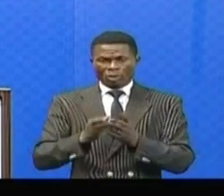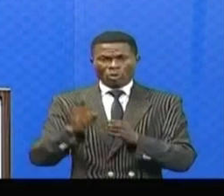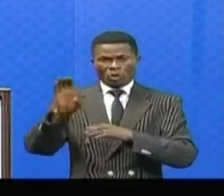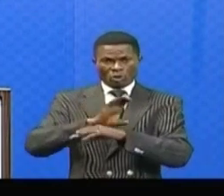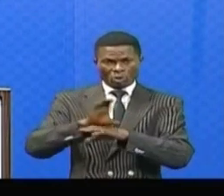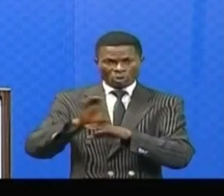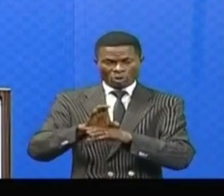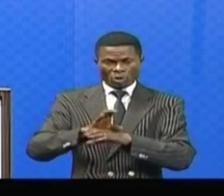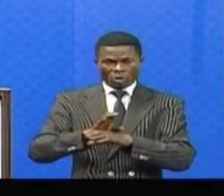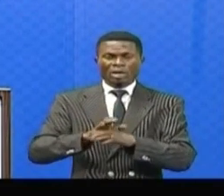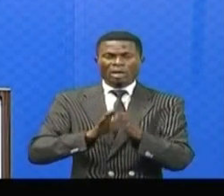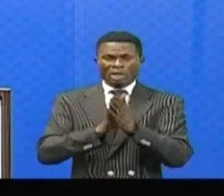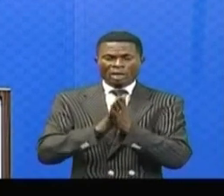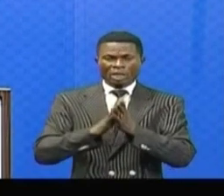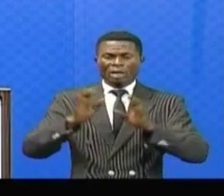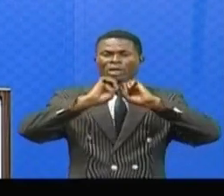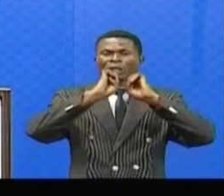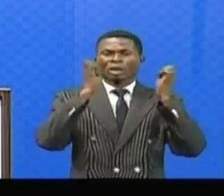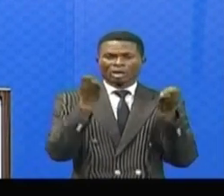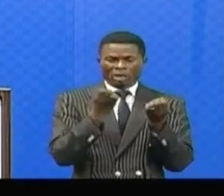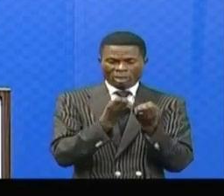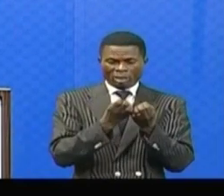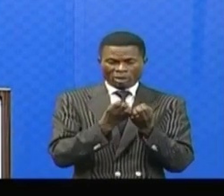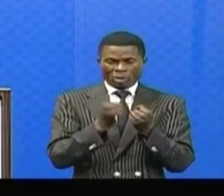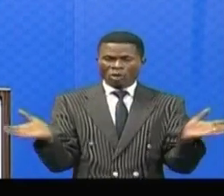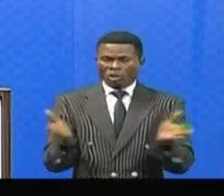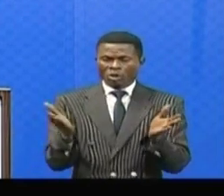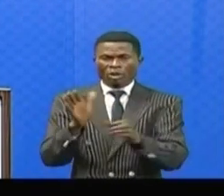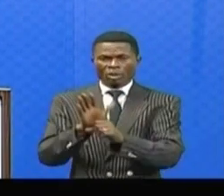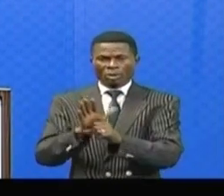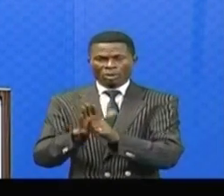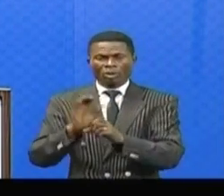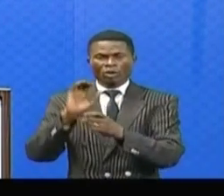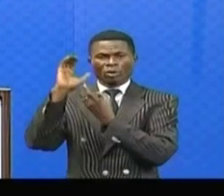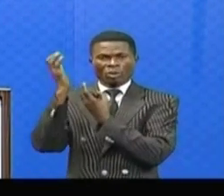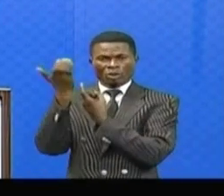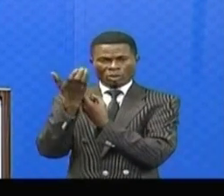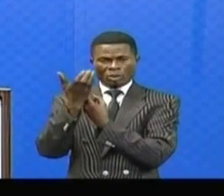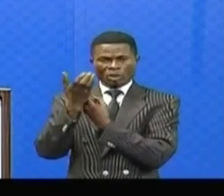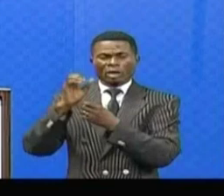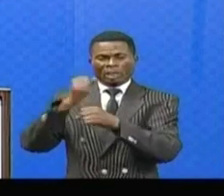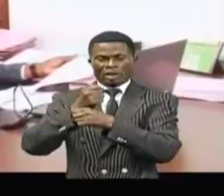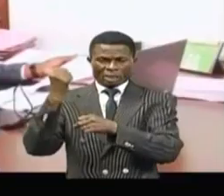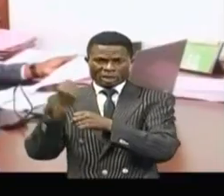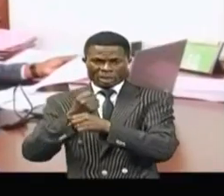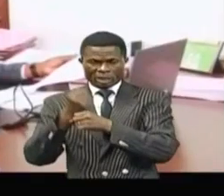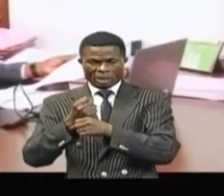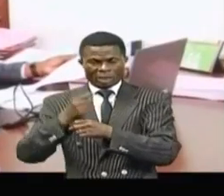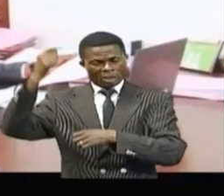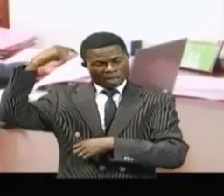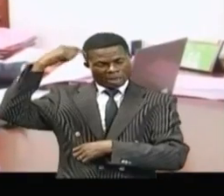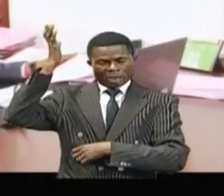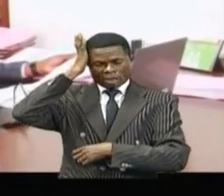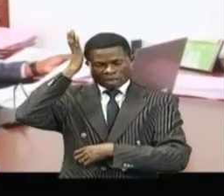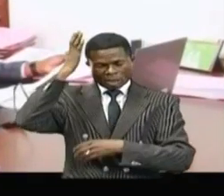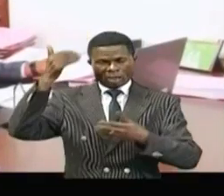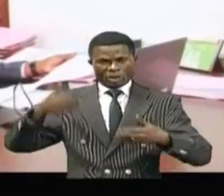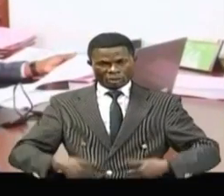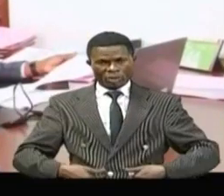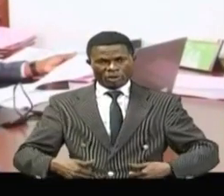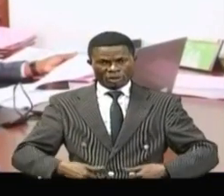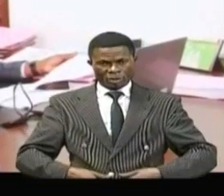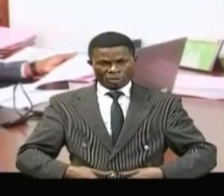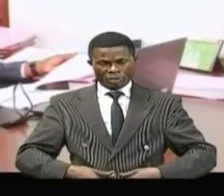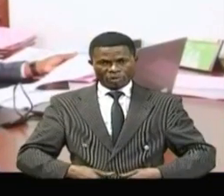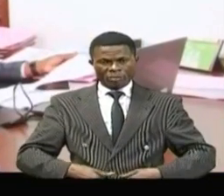sur l'entrepreneuriat afin de stimuler davantage la culture entrepreneuriale dans la chef de notre jeunesse. Il avait